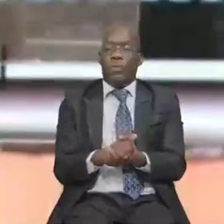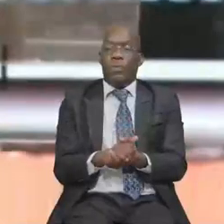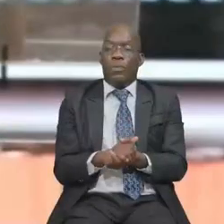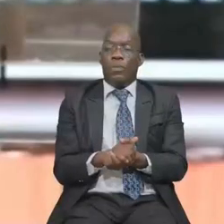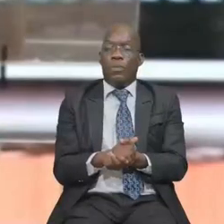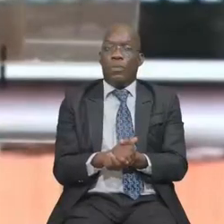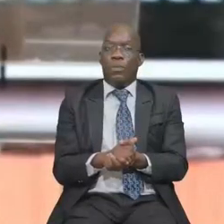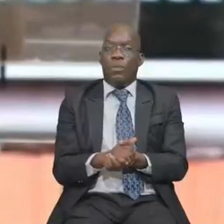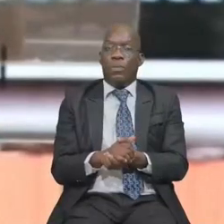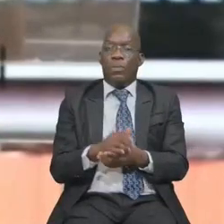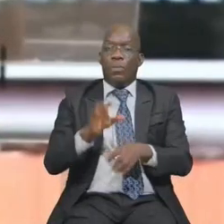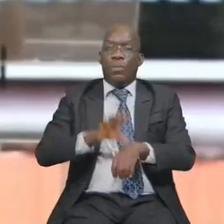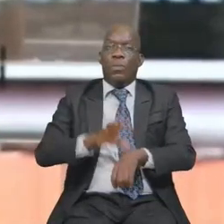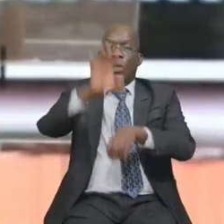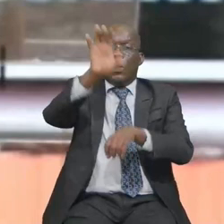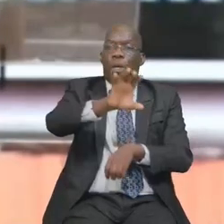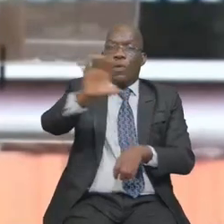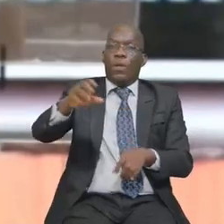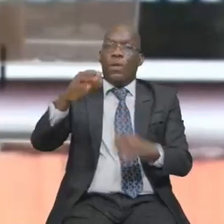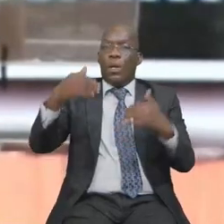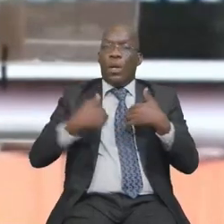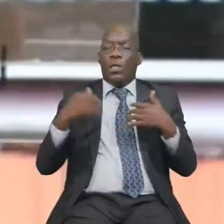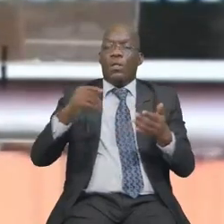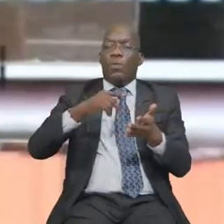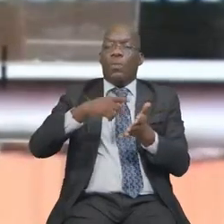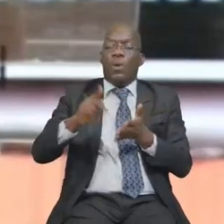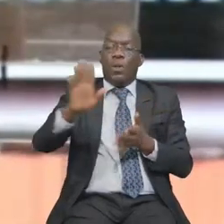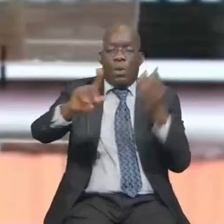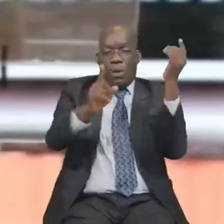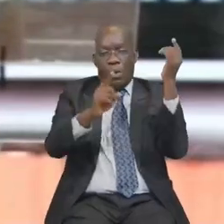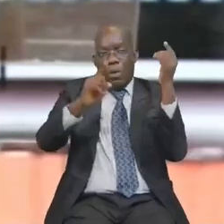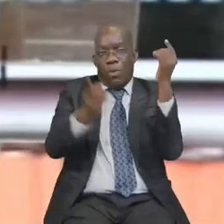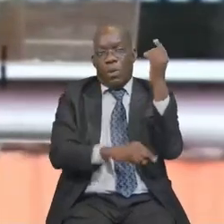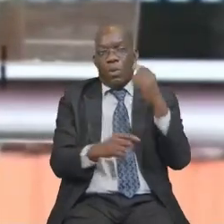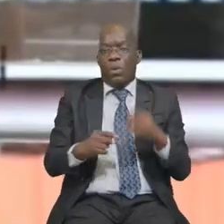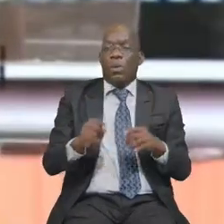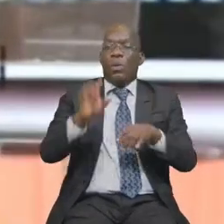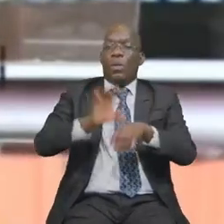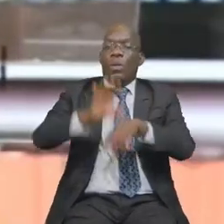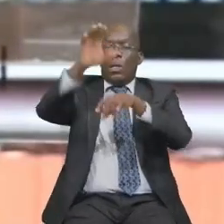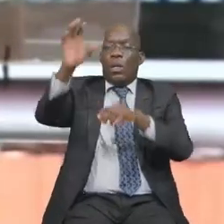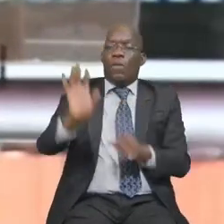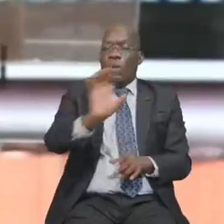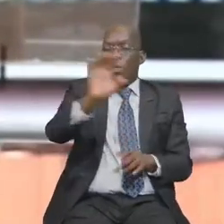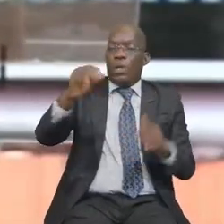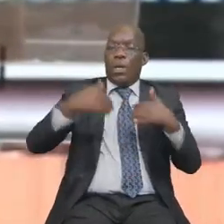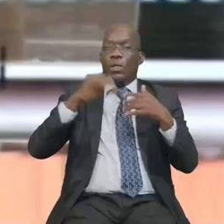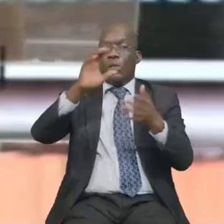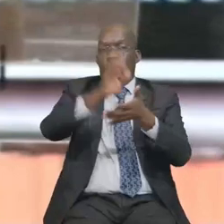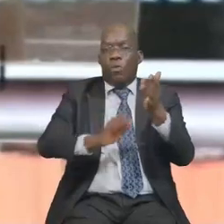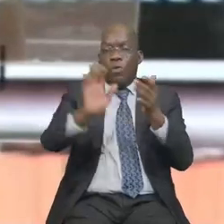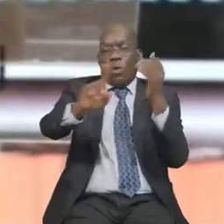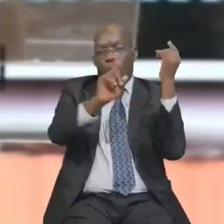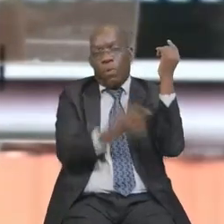le calvaire a payé la sentence. Le calvaire a ôté ton châtiment. Le calvaire